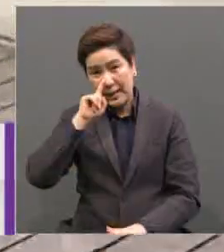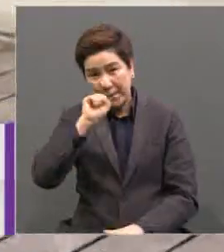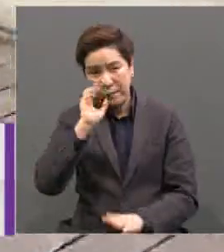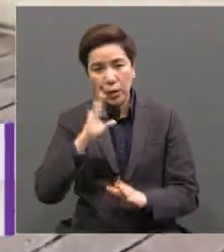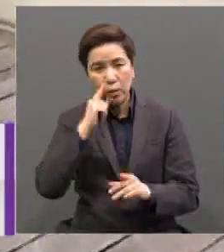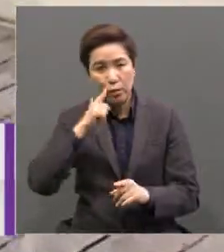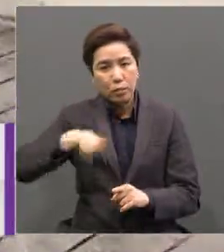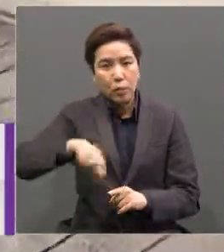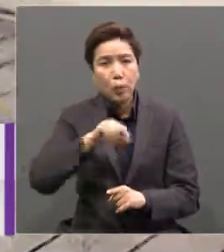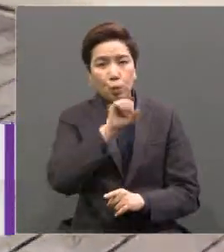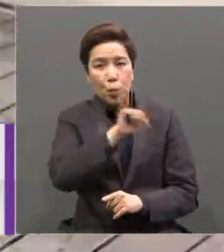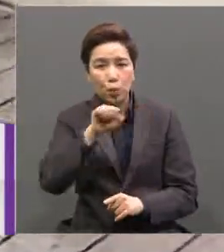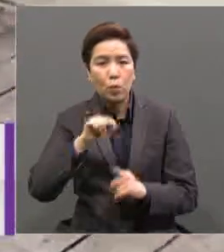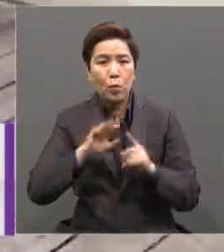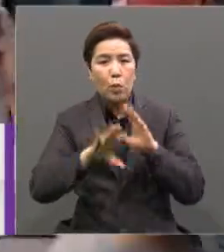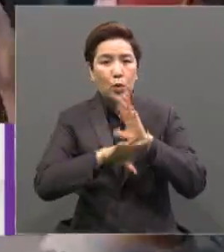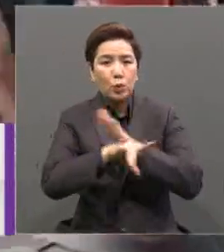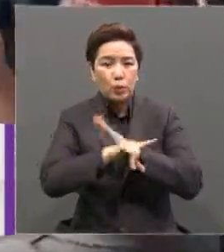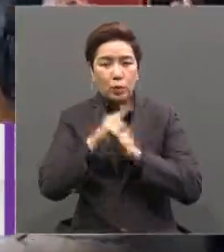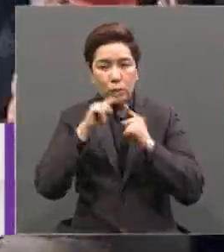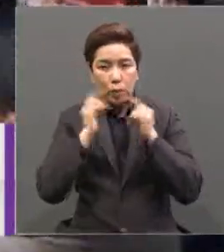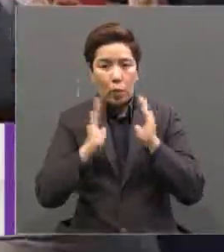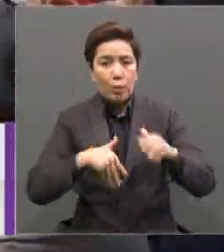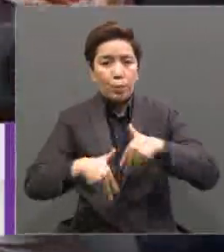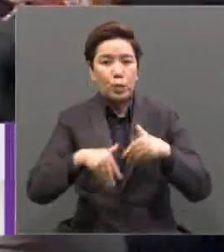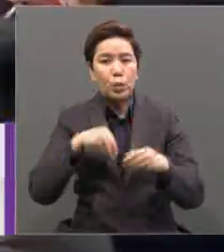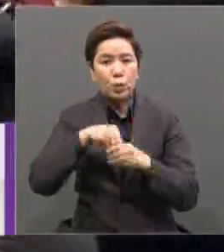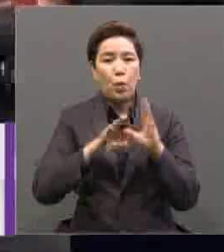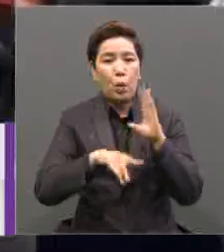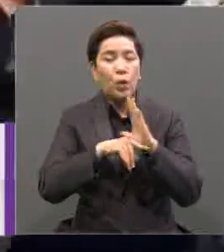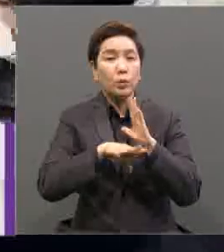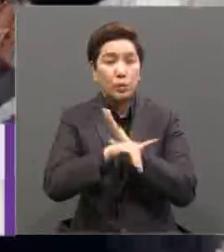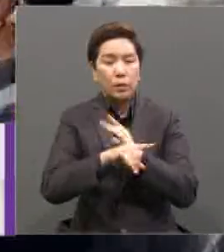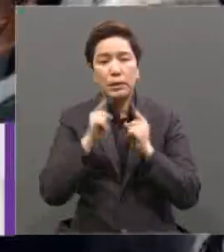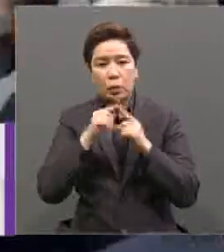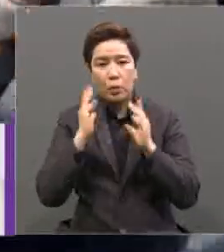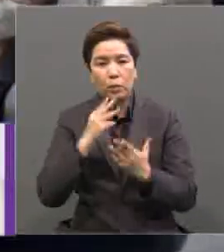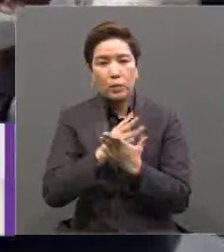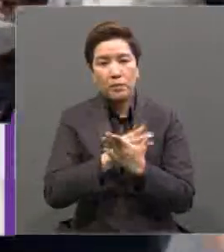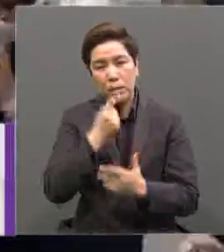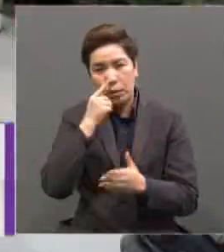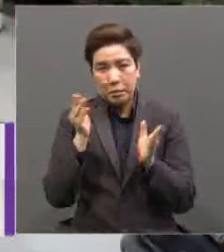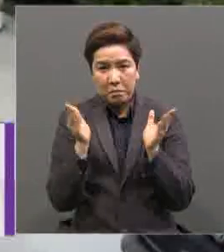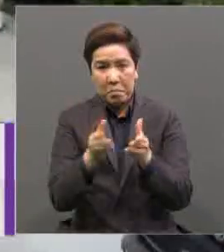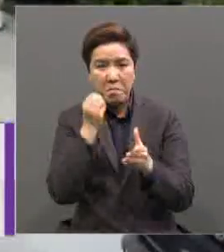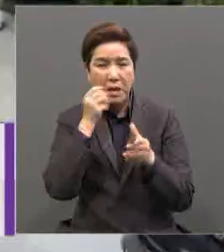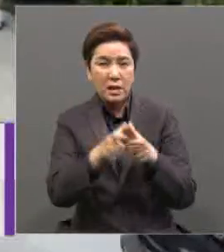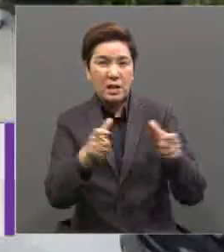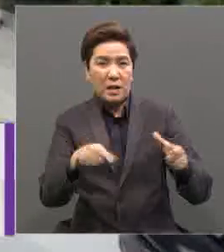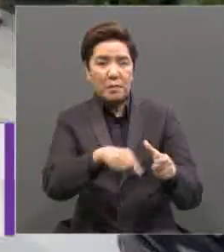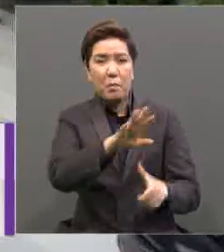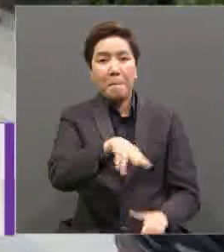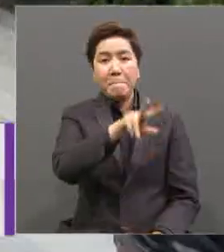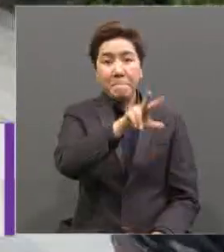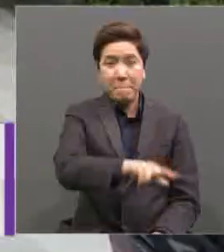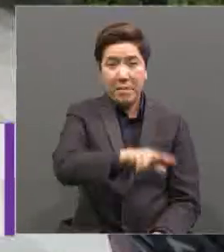าว่าที่ส.ส.ในพื้นที่จังหวัดชลบุรีทั้งประชาชนในพื้นที่และนักวิชาการเองต่างก็มองไปที่บ้านใหญ่พรรคเพื่อไทยน